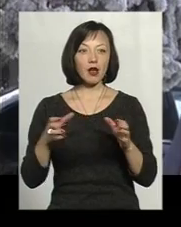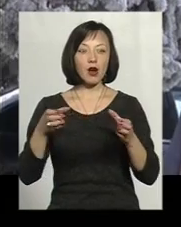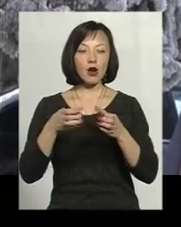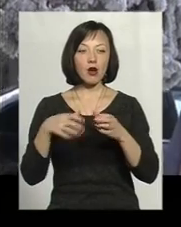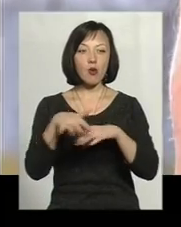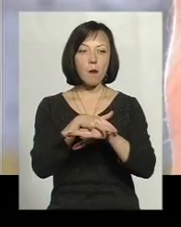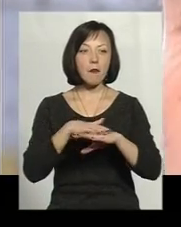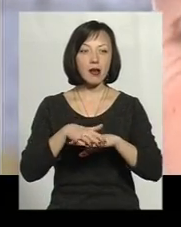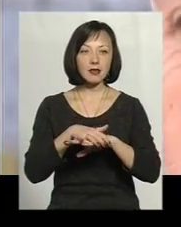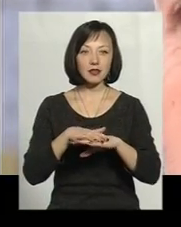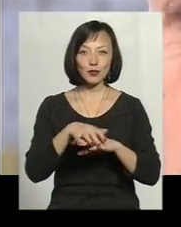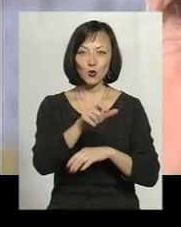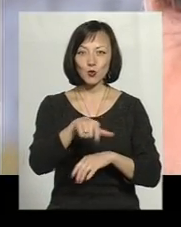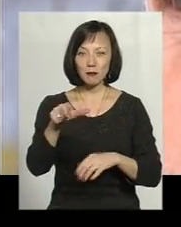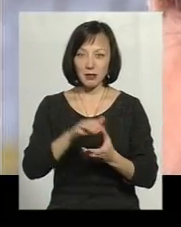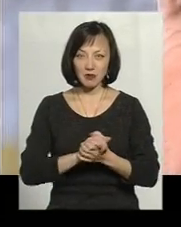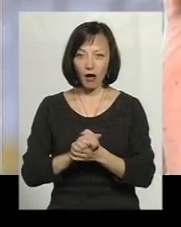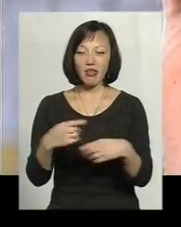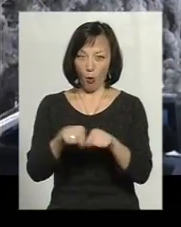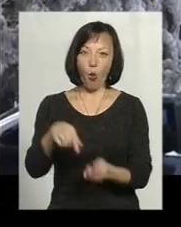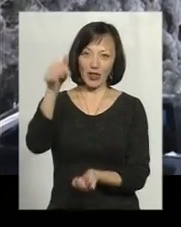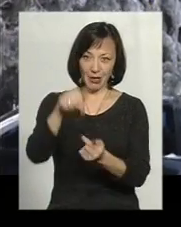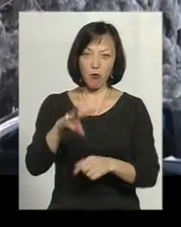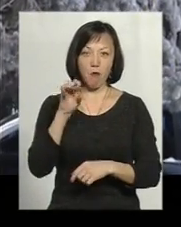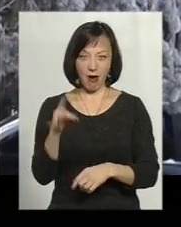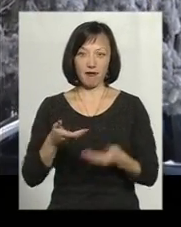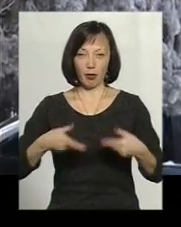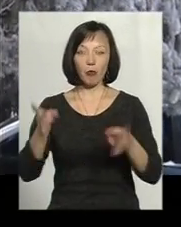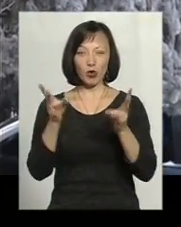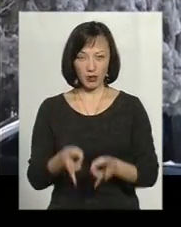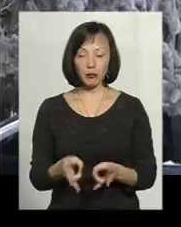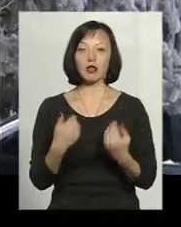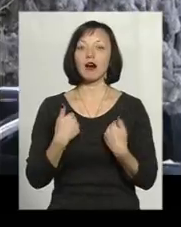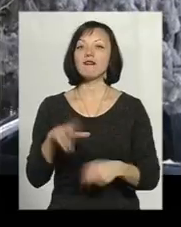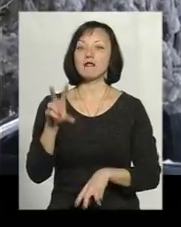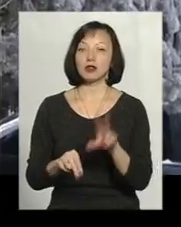громадського суспільства, такого типу мер нам потрібен. А також я вважаю, що